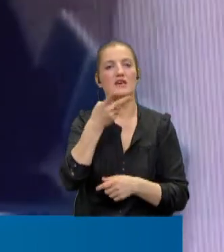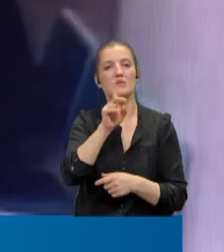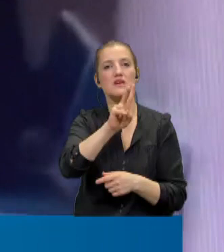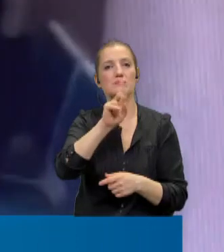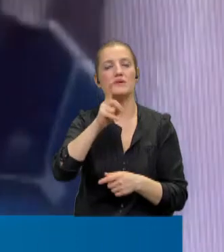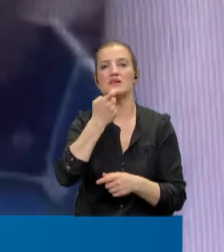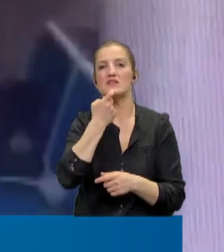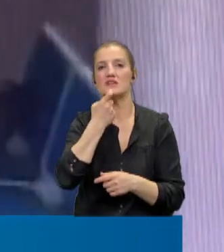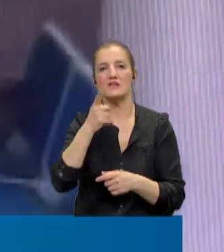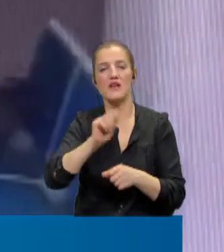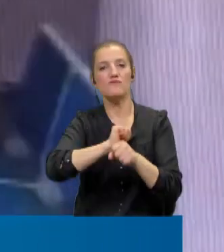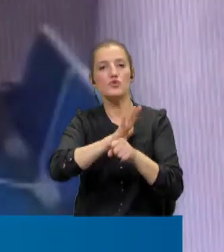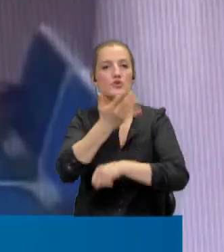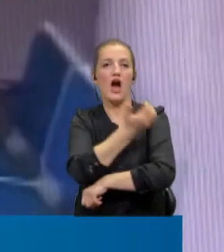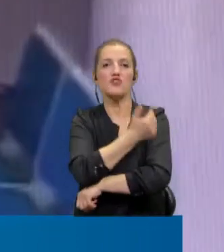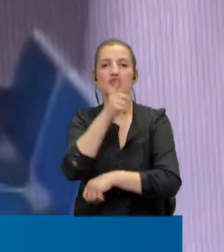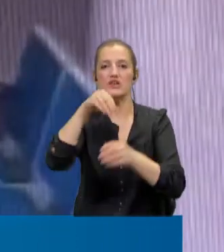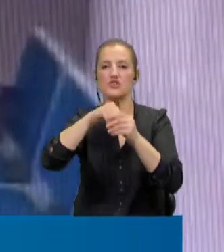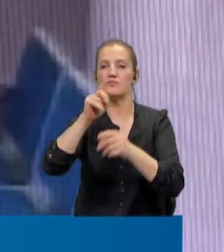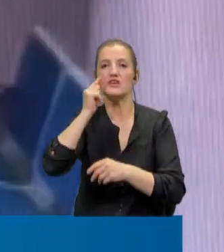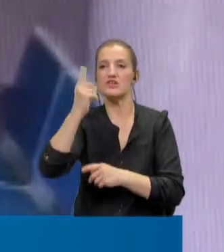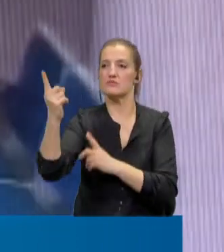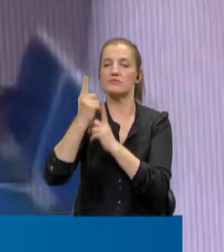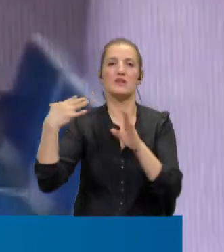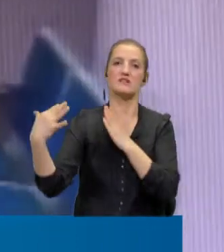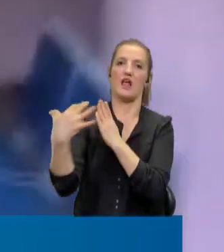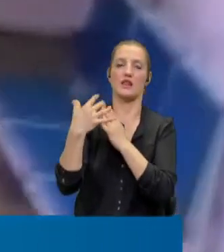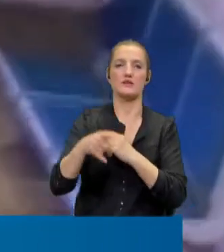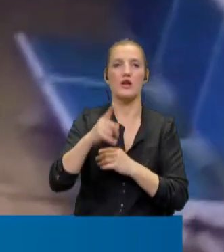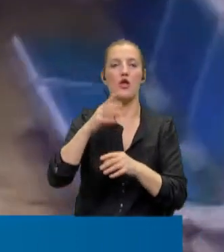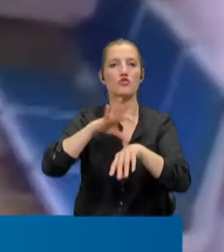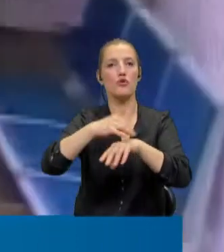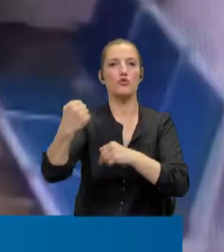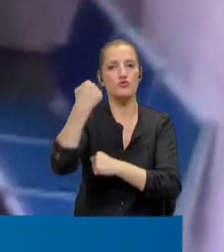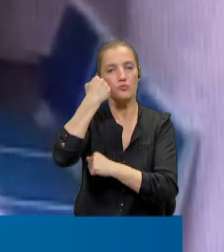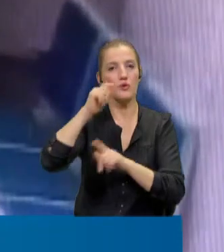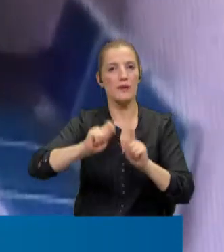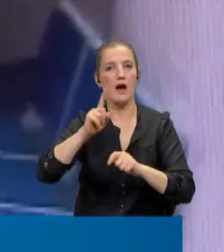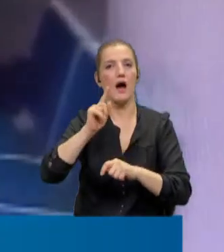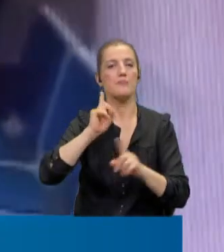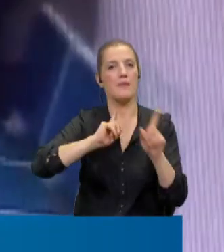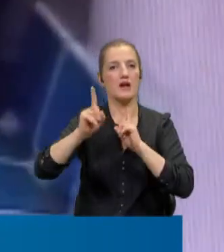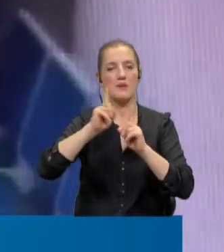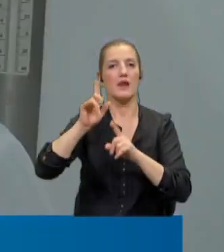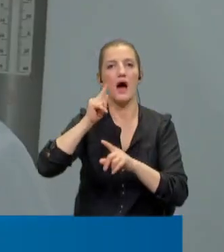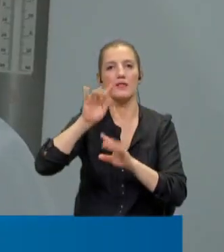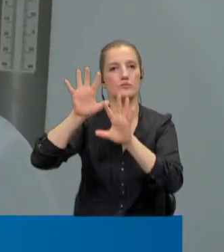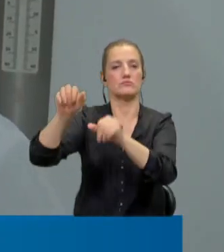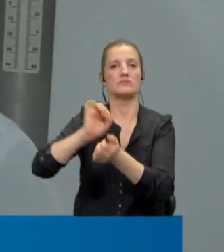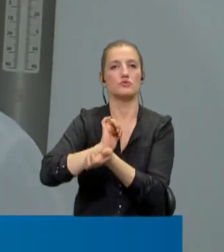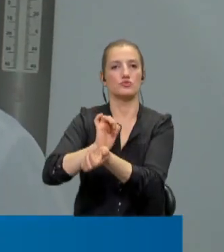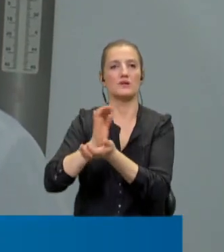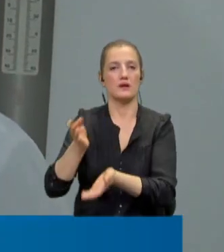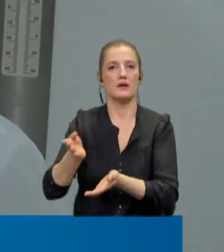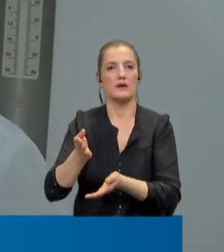son günü Corona virüsü aşısı için gelen bir kişinin saldırısına uğradı doktora yumruk atan adam çıkarıldığı mahkemede tutuklandı